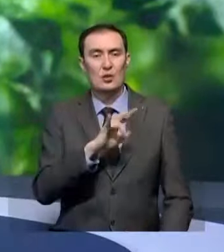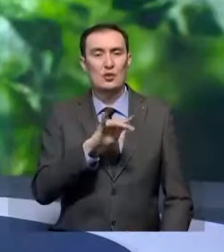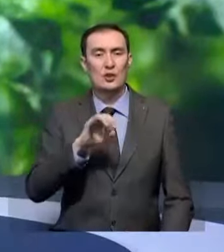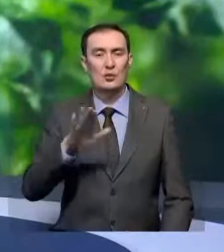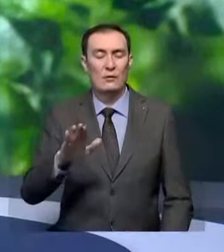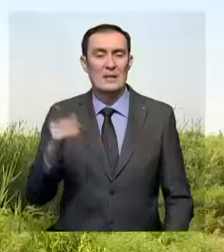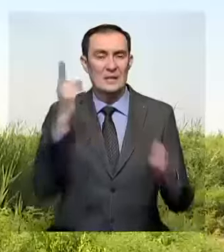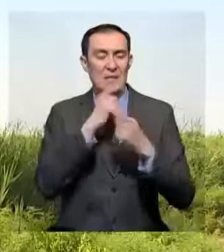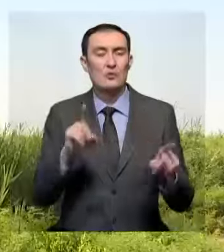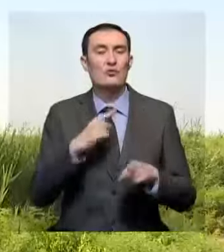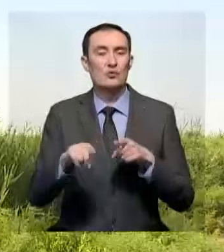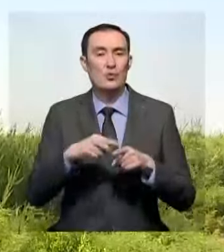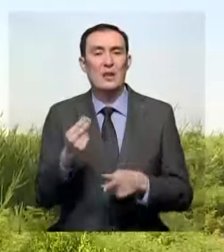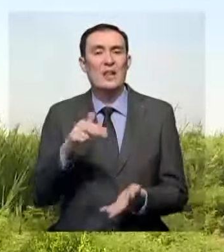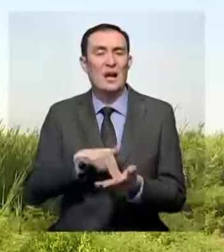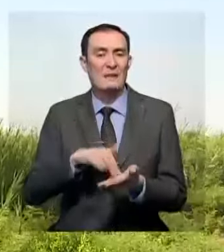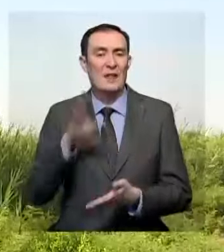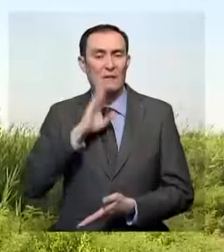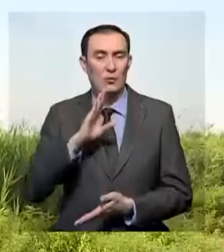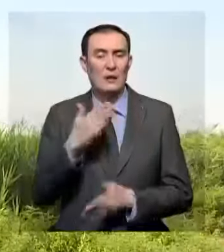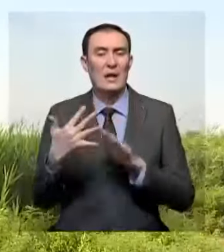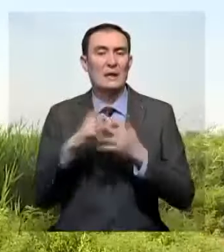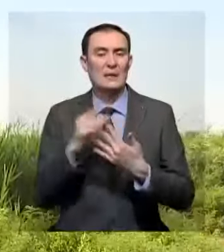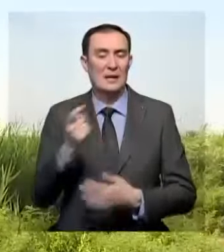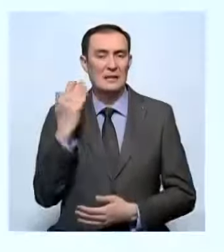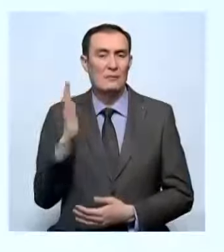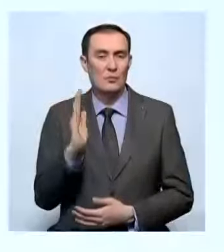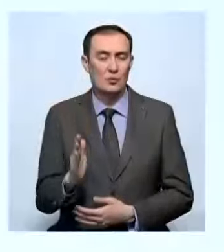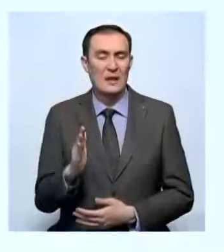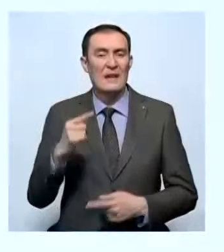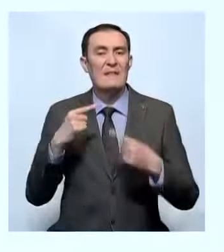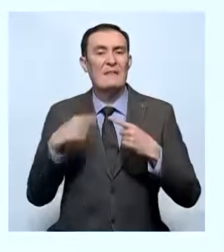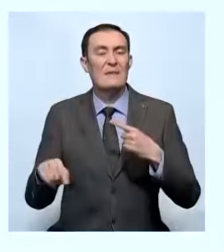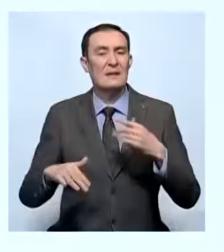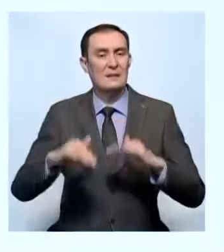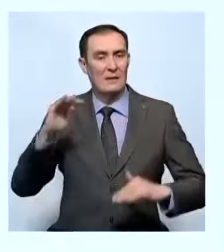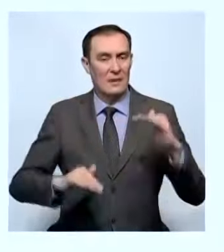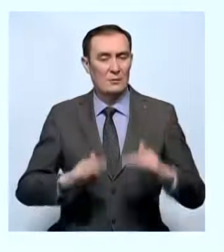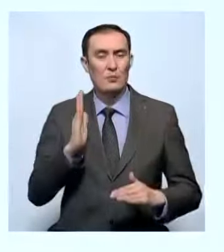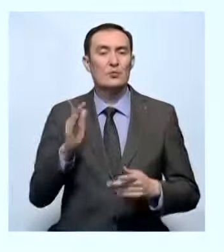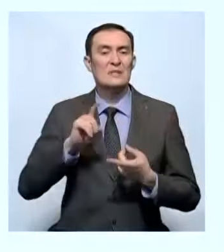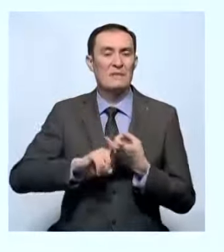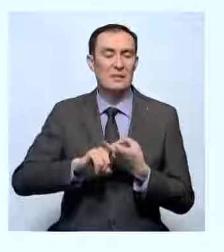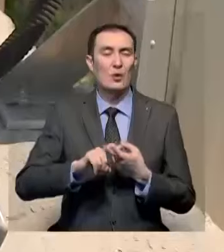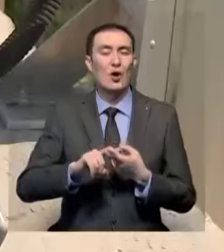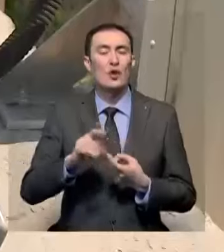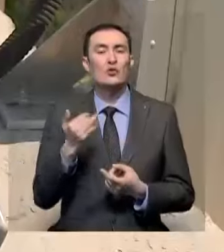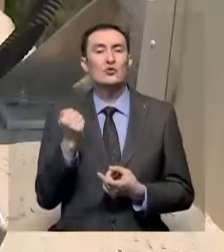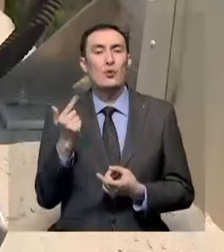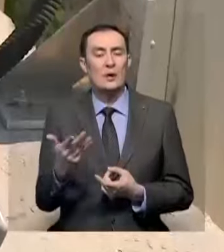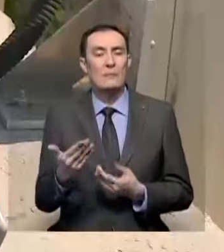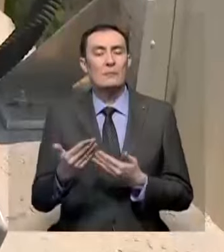также сообщил, что вскоре тарифы на воду для крестьянских хозяйств станут дифференцированными. Они будут зависеть от